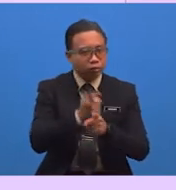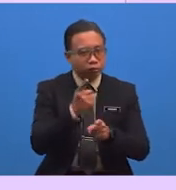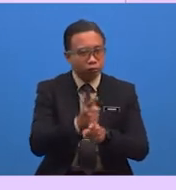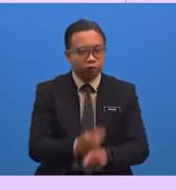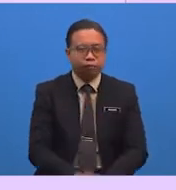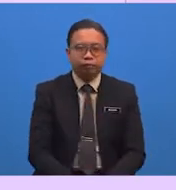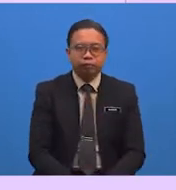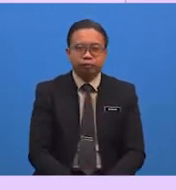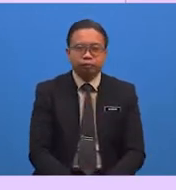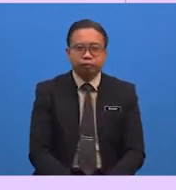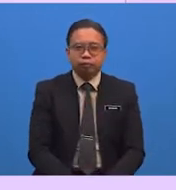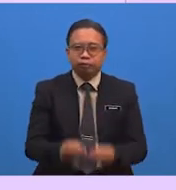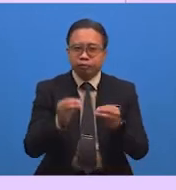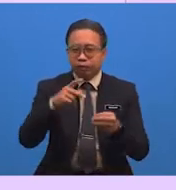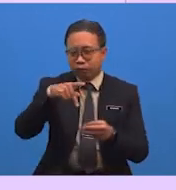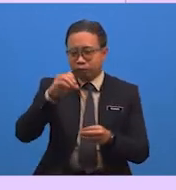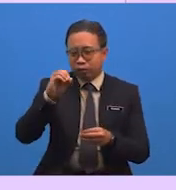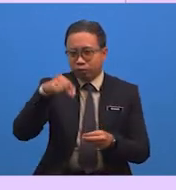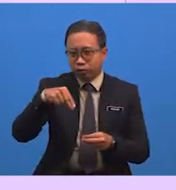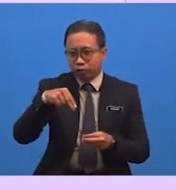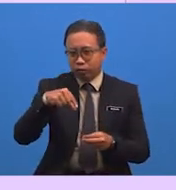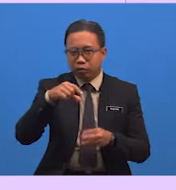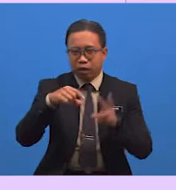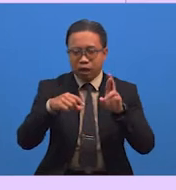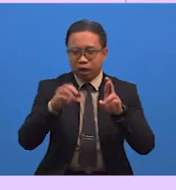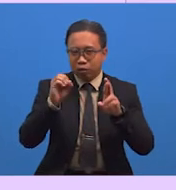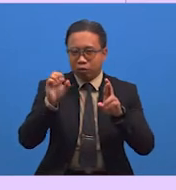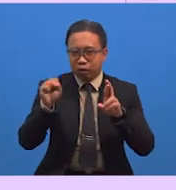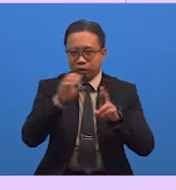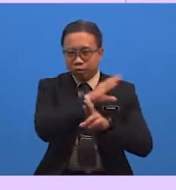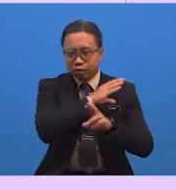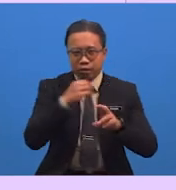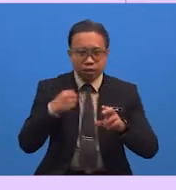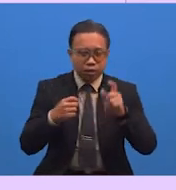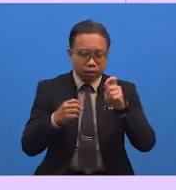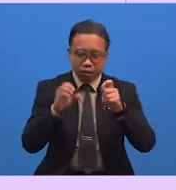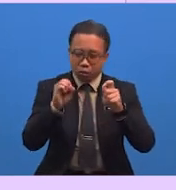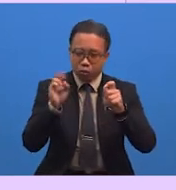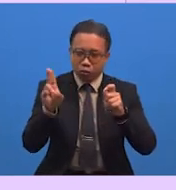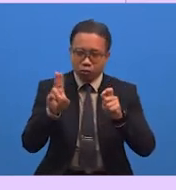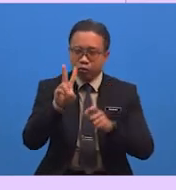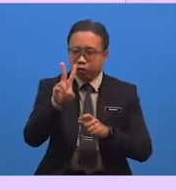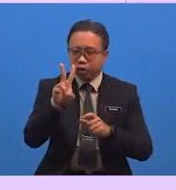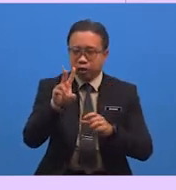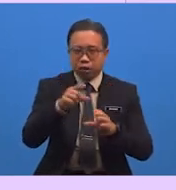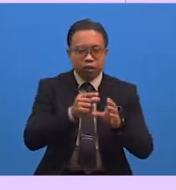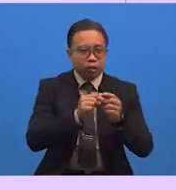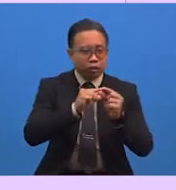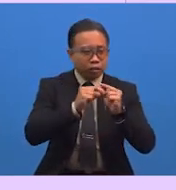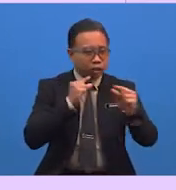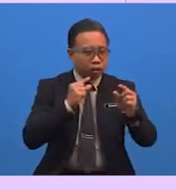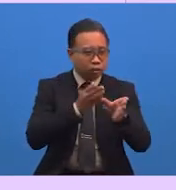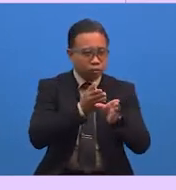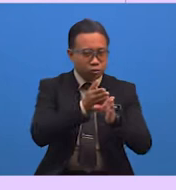teliti. Diberi POQ, ROS dan TOU ialah tiga garis